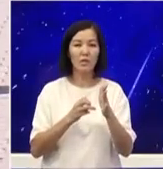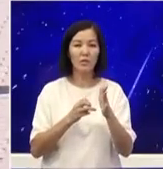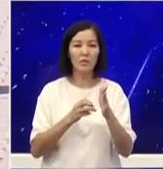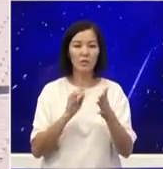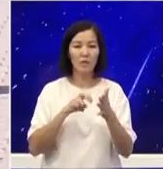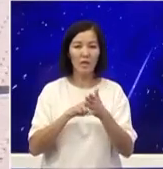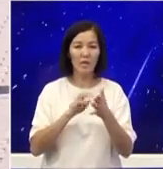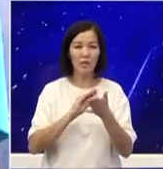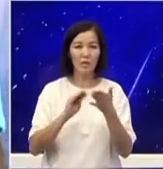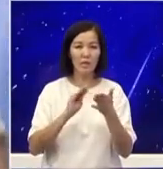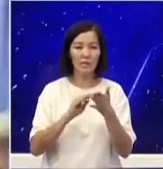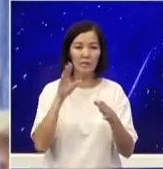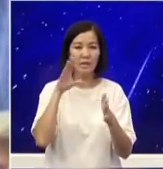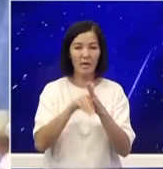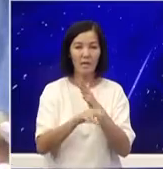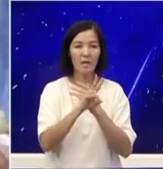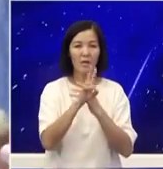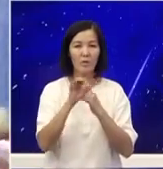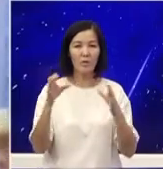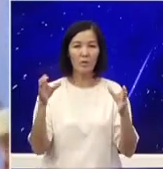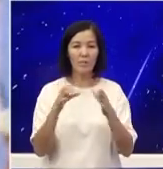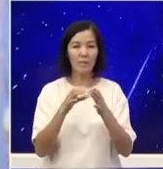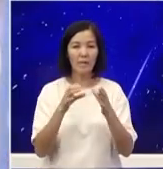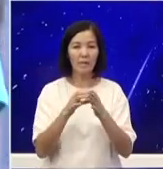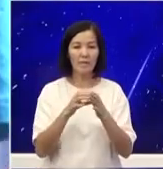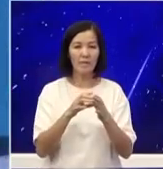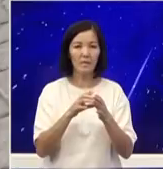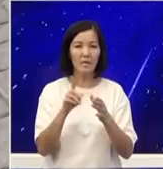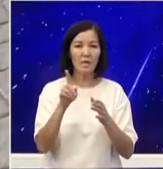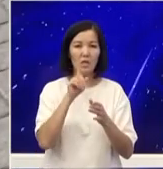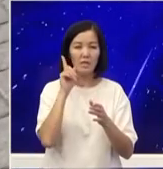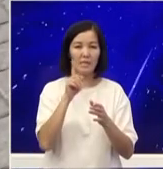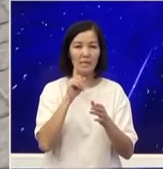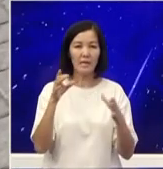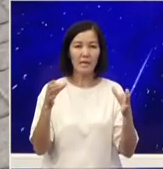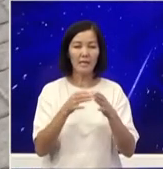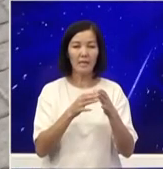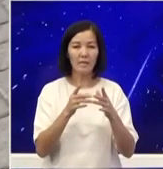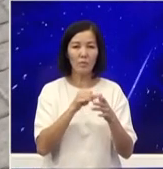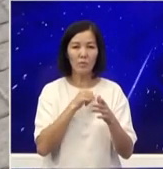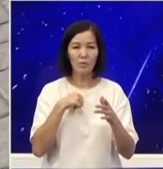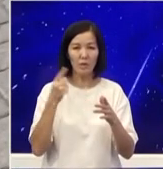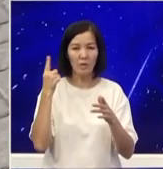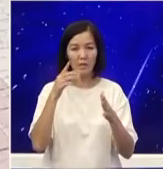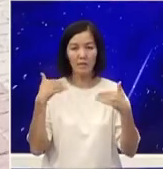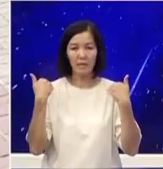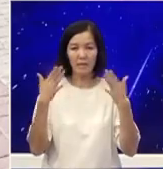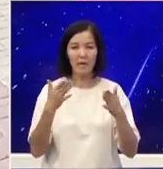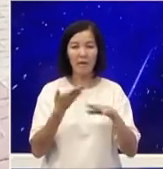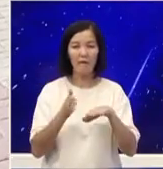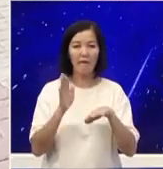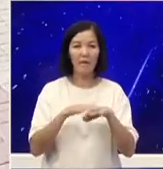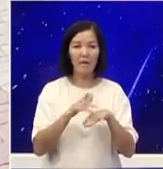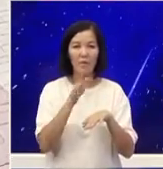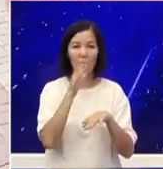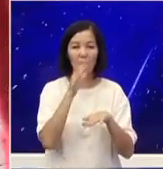жиналған. Игілікті іске Нұр Отан партиясы жанындағы Жас Отан жастар қанатының еріктілері ұйытқы болып отыр. Елдегі қиынғыстау кезеңде